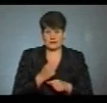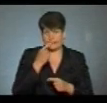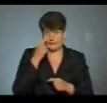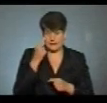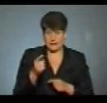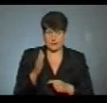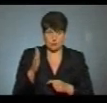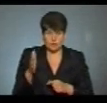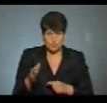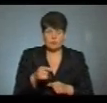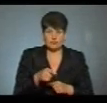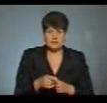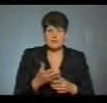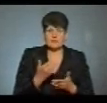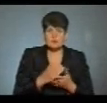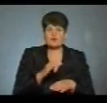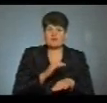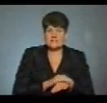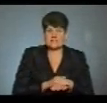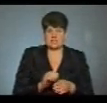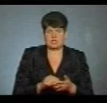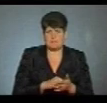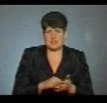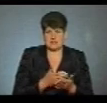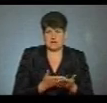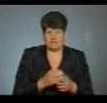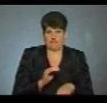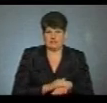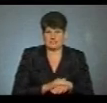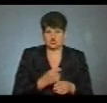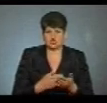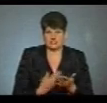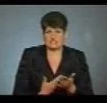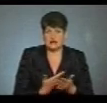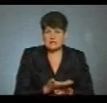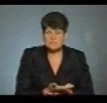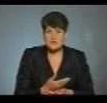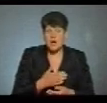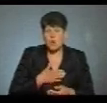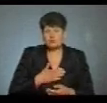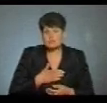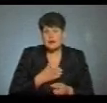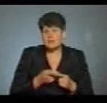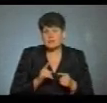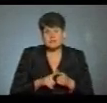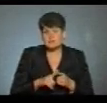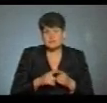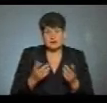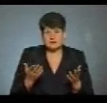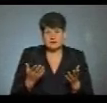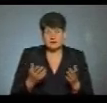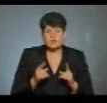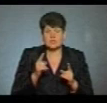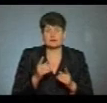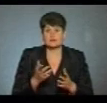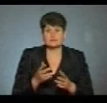прогнози, бо вони опираються на фактичний матеріал, на наукові дані. В нас це може стати тільки провидець. Даруйте, бо